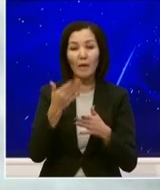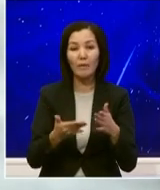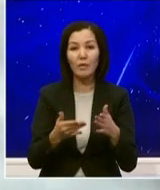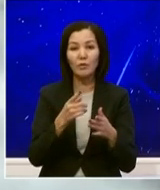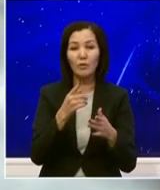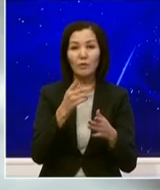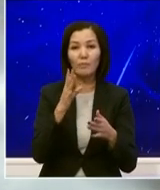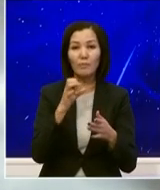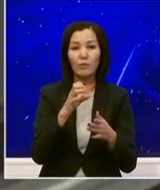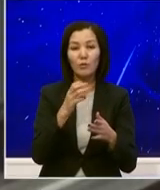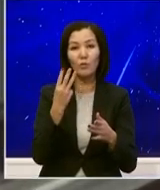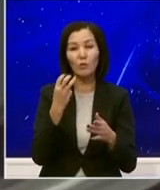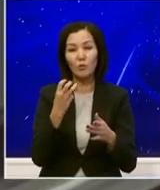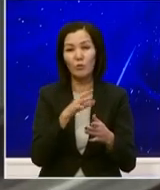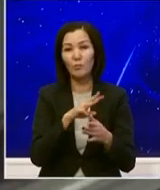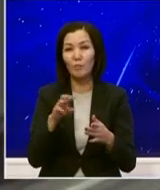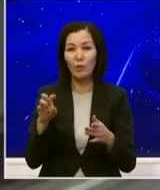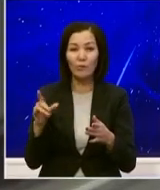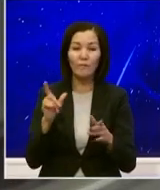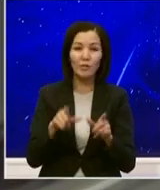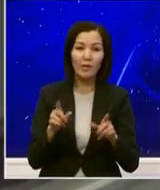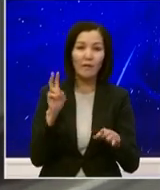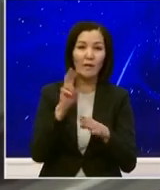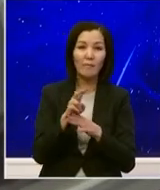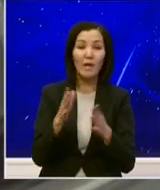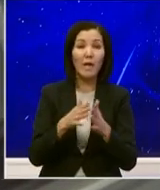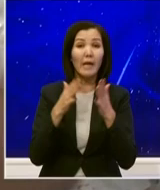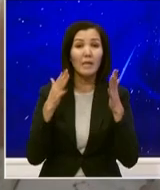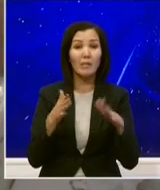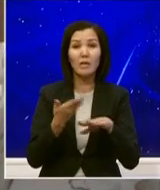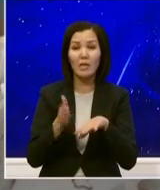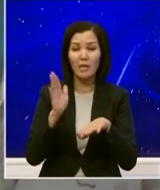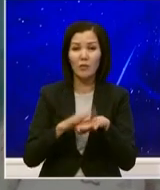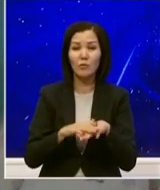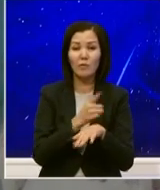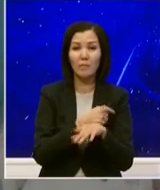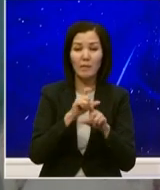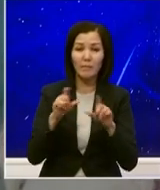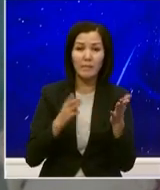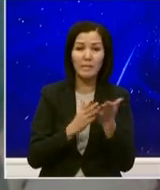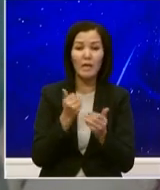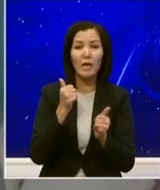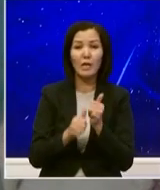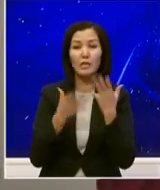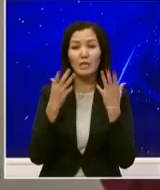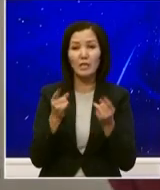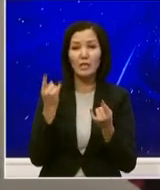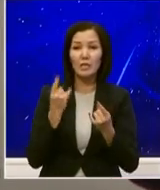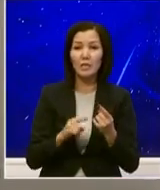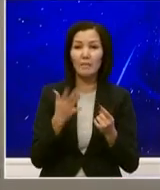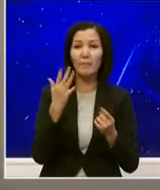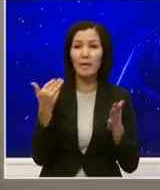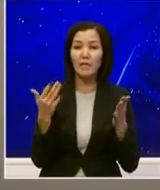1 миллиона 300 тысяч жителей Южного региона. Это большая нагрузка на медперсонал больницы. К тому же ежедневно здесь на свет появляется